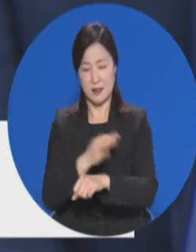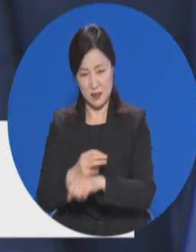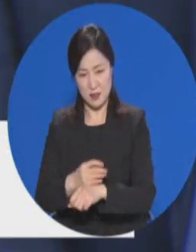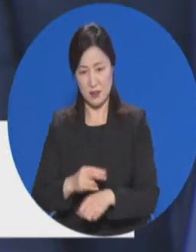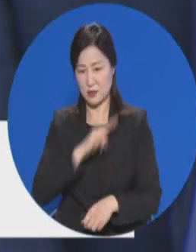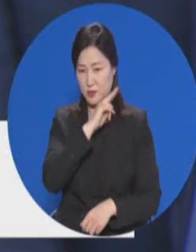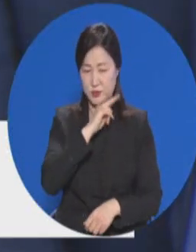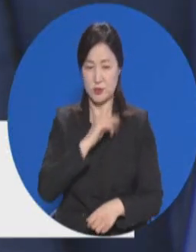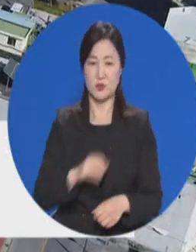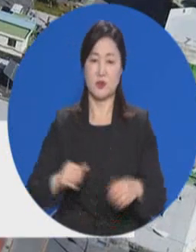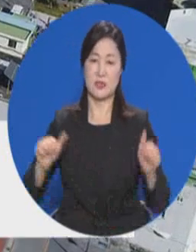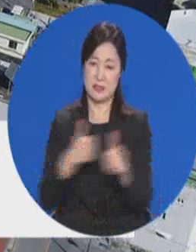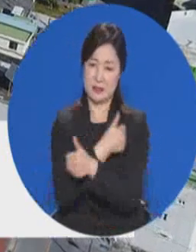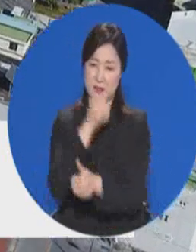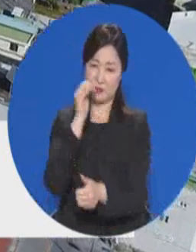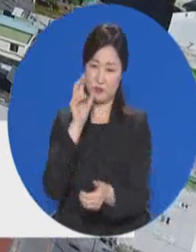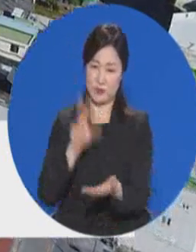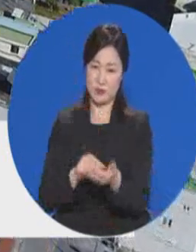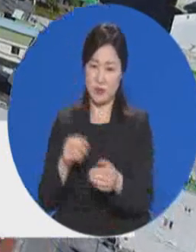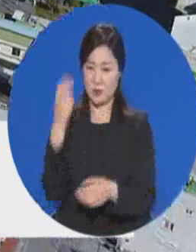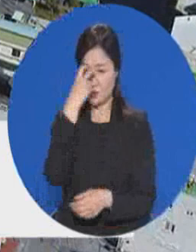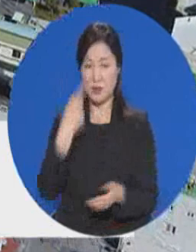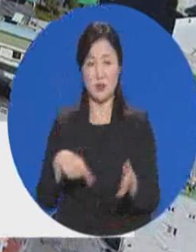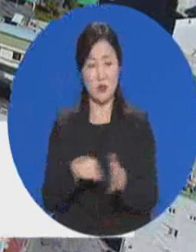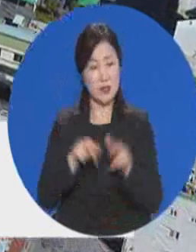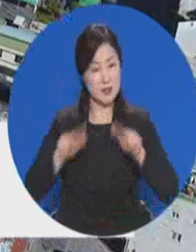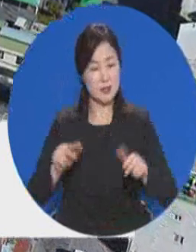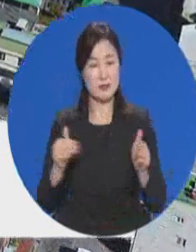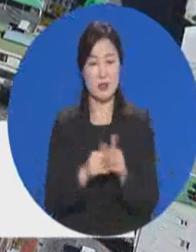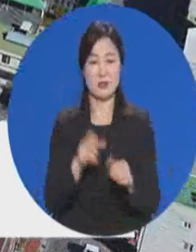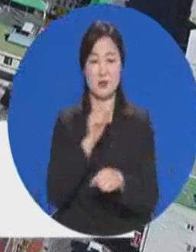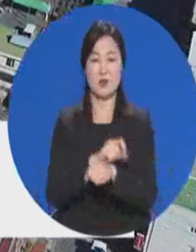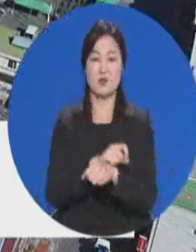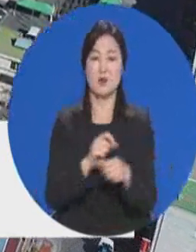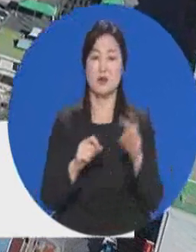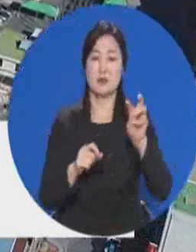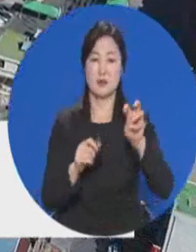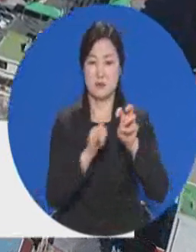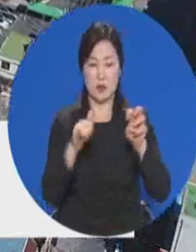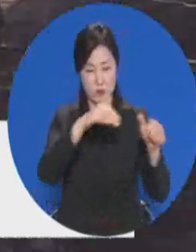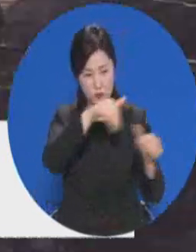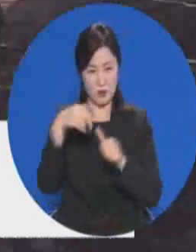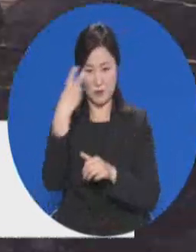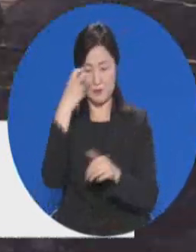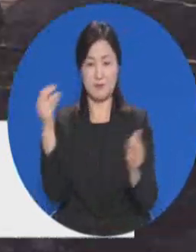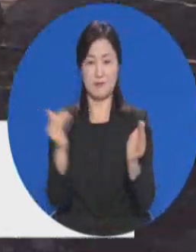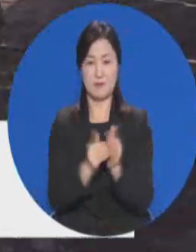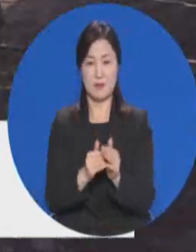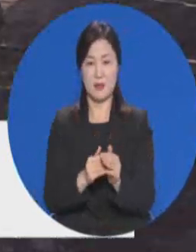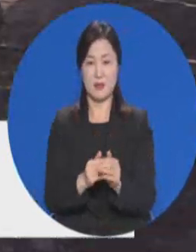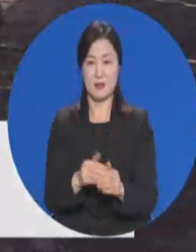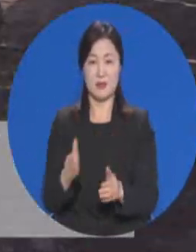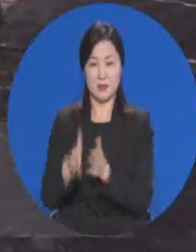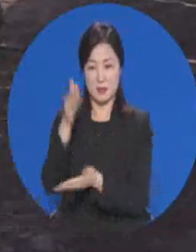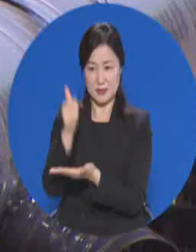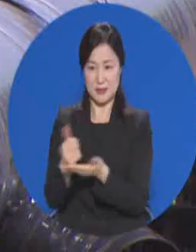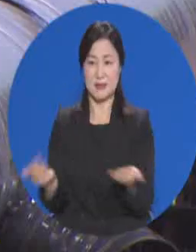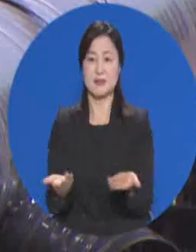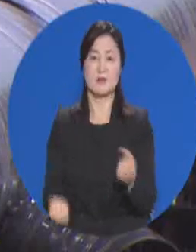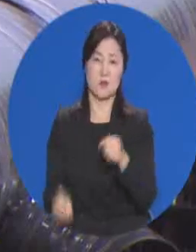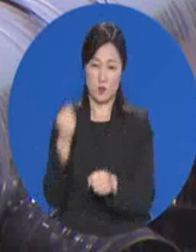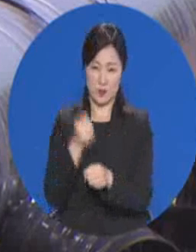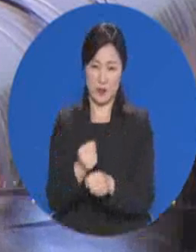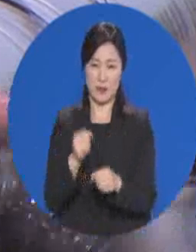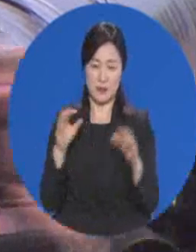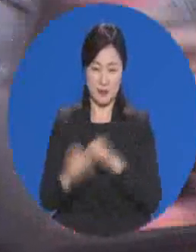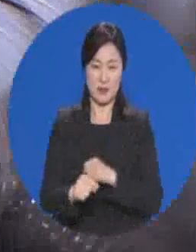불거진 인사 문제 등을 조사하기 위해 최근까지 광양시 공무원 30여 명을 소환 조사했고 정 시장도 업무에 복귀하는